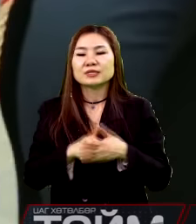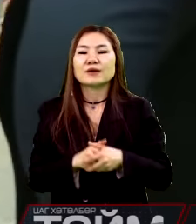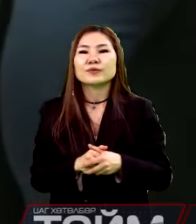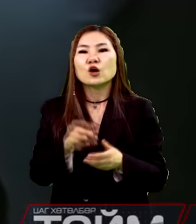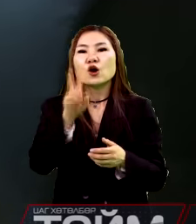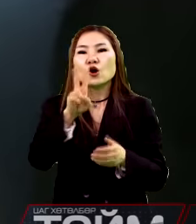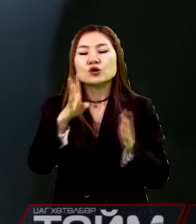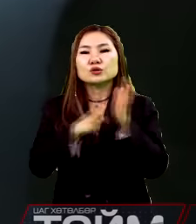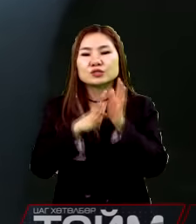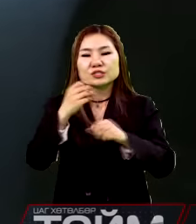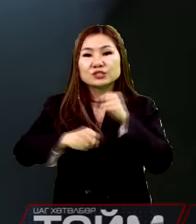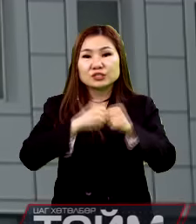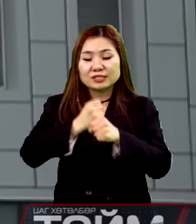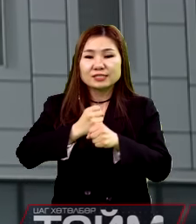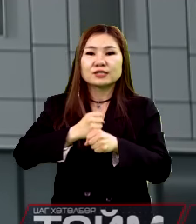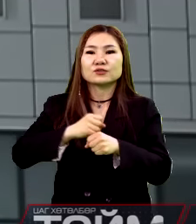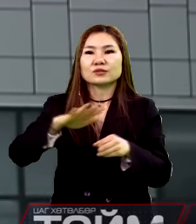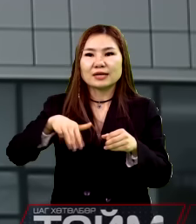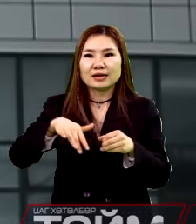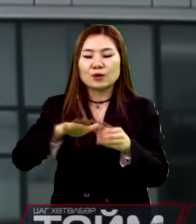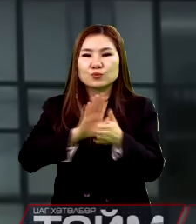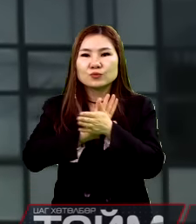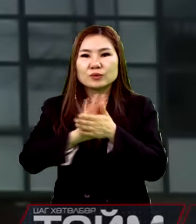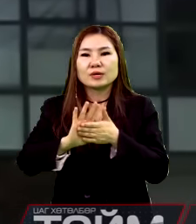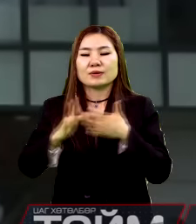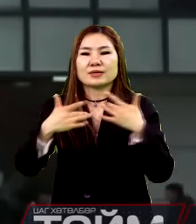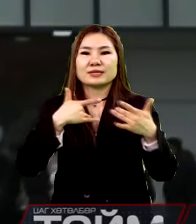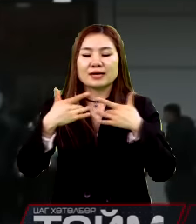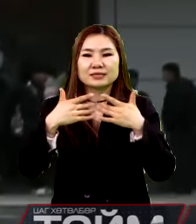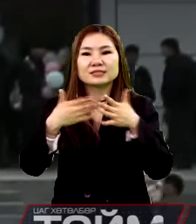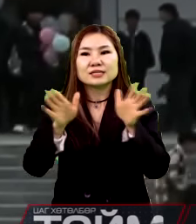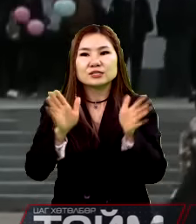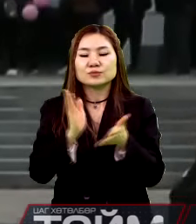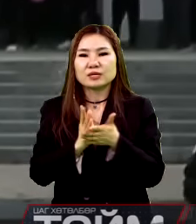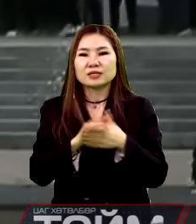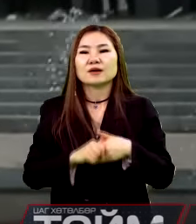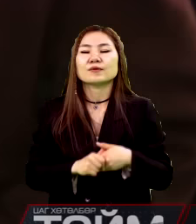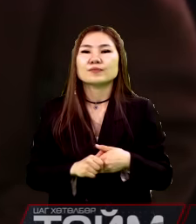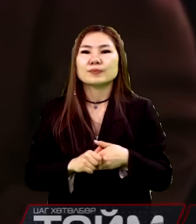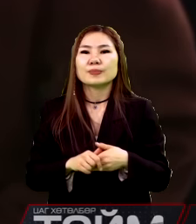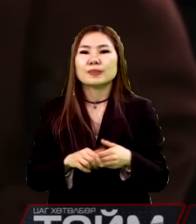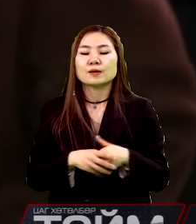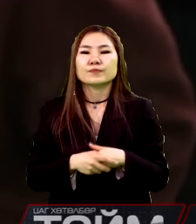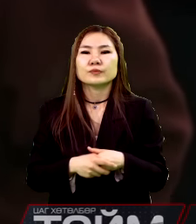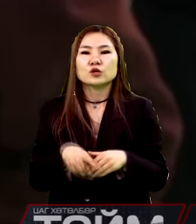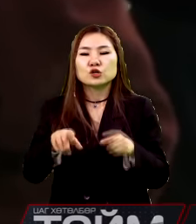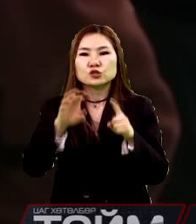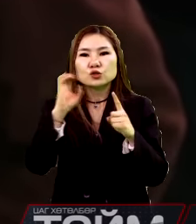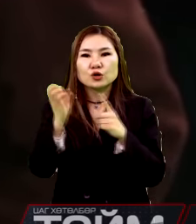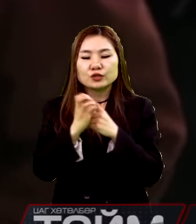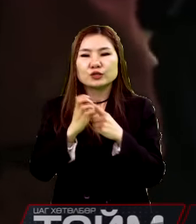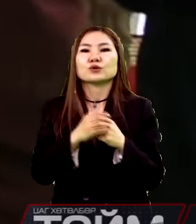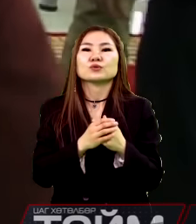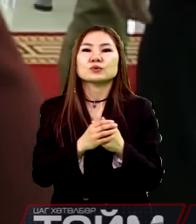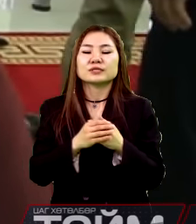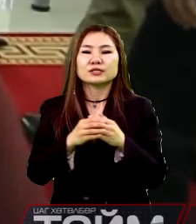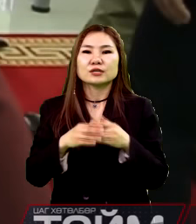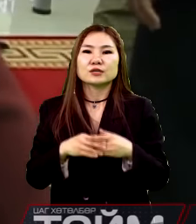жилийн дараа хүүхд залуучдын театраа сэргийн барьж байна тийм ээ. Тэгэхээр яг өнөөдөр ингээд орчин үеийн хүүхдүүдийг соён гэгэрүүлэх соёл урлагийн